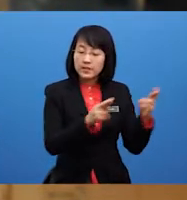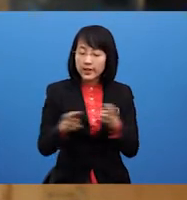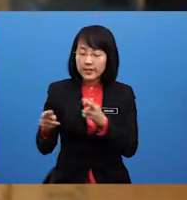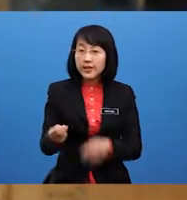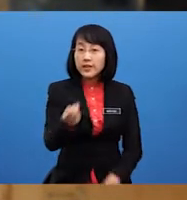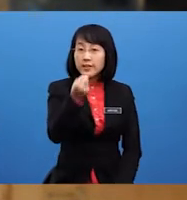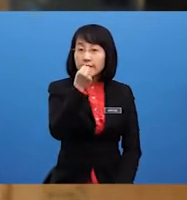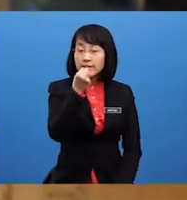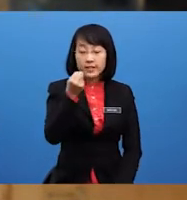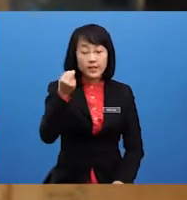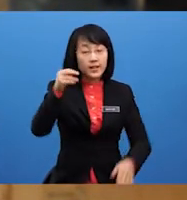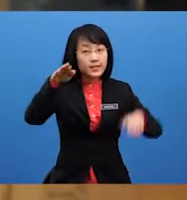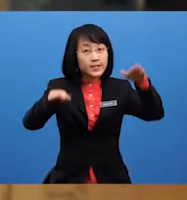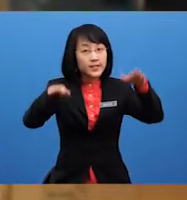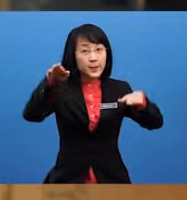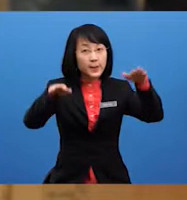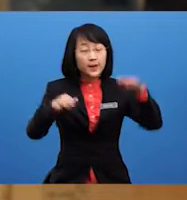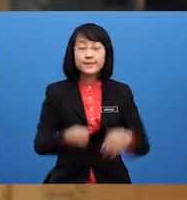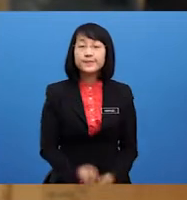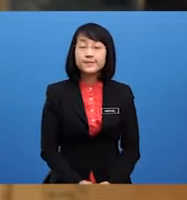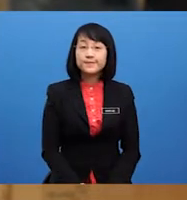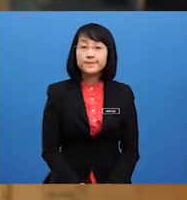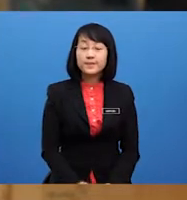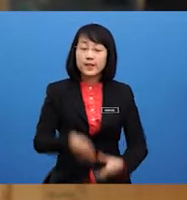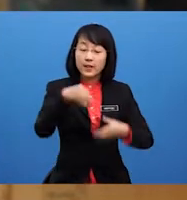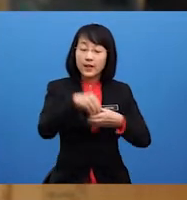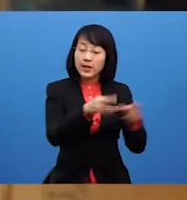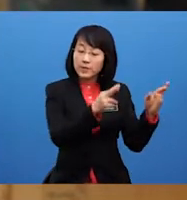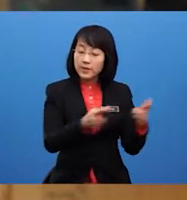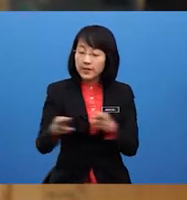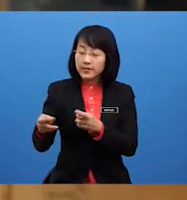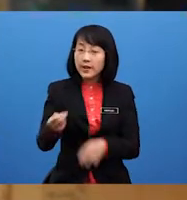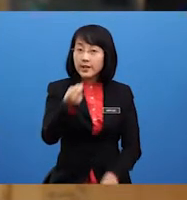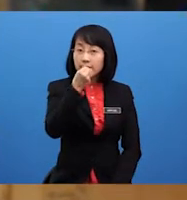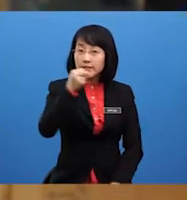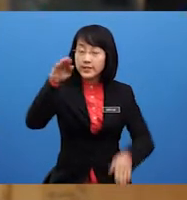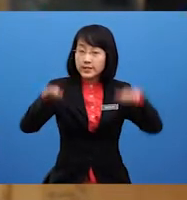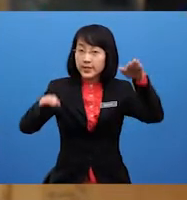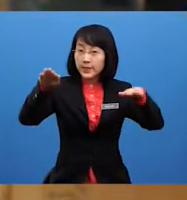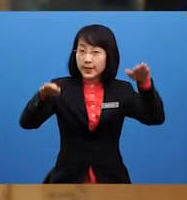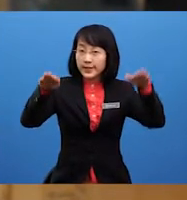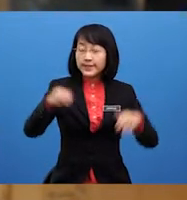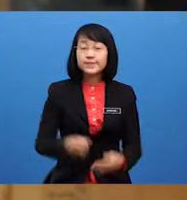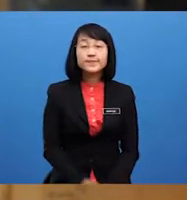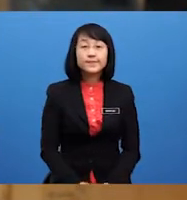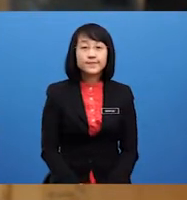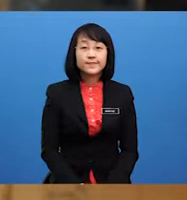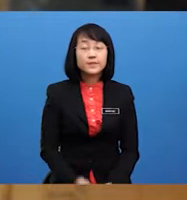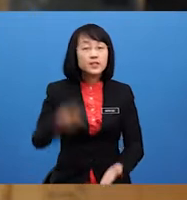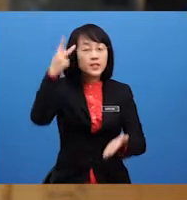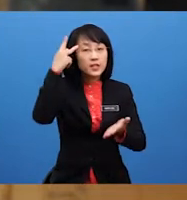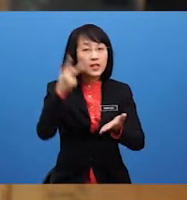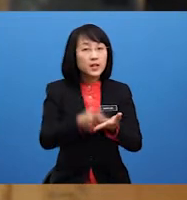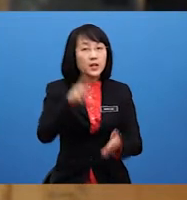gizi seimbang. Dalam merancang gizi seimbang bagi seseorang individu, kita perlu mengenal